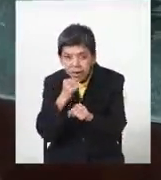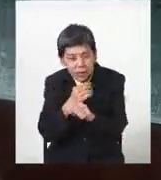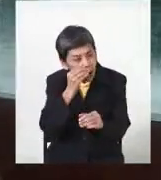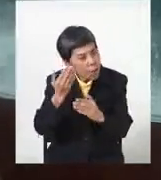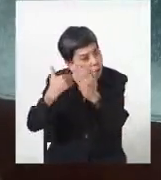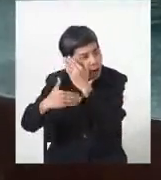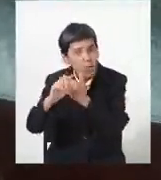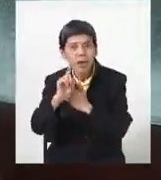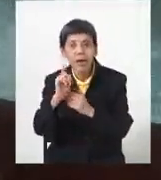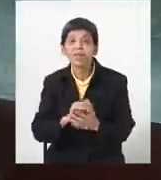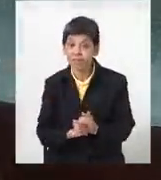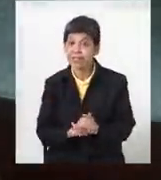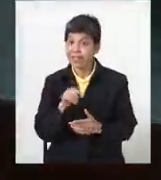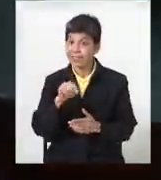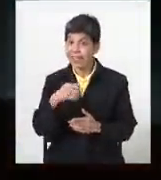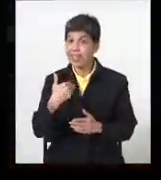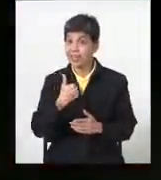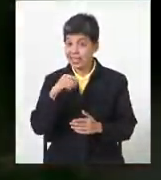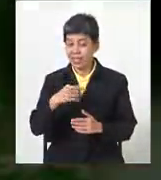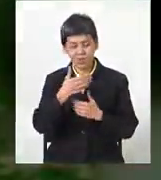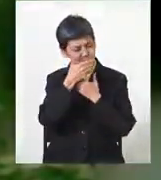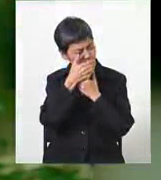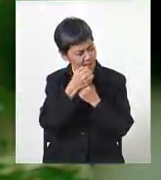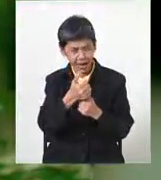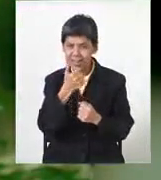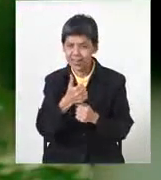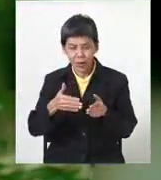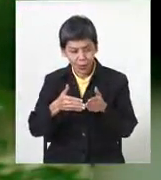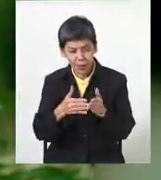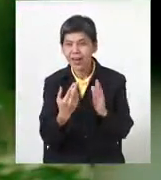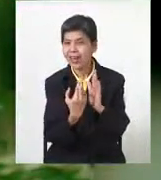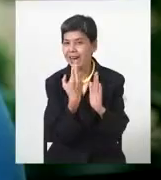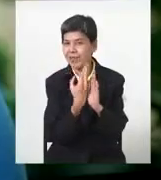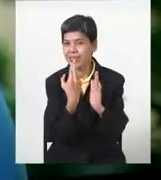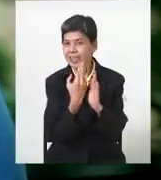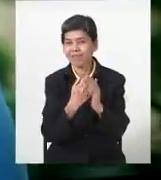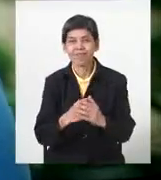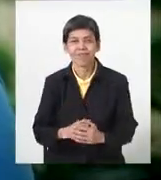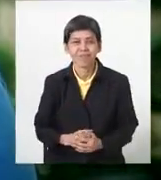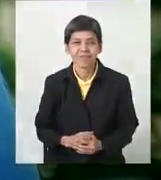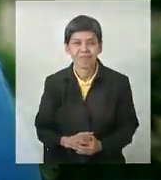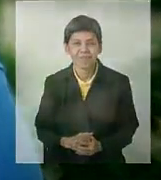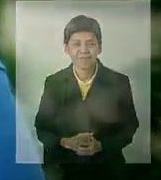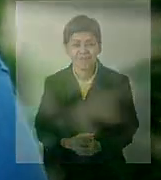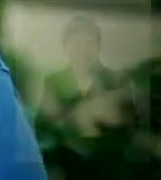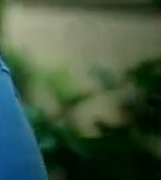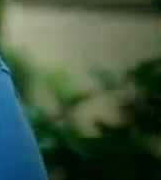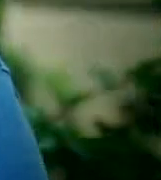ชีวิตของชุมชนนะศึกษาประวัติศาสตร์เส้นทางนี้เป็นเส้นทางที่น่าสนใจครองดำเนินสะดวกจังหวัด